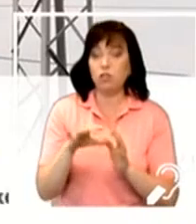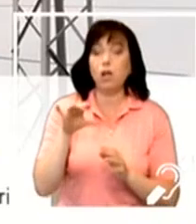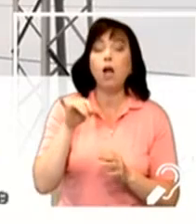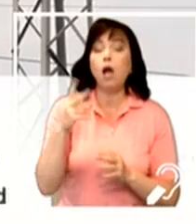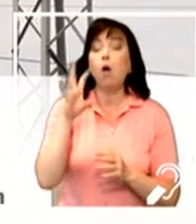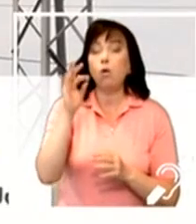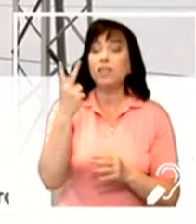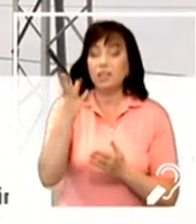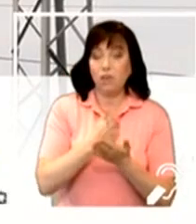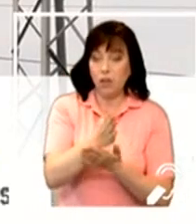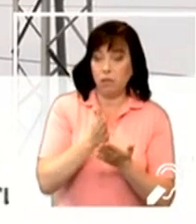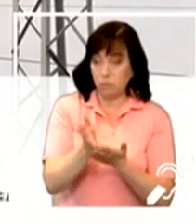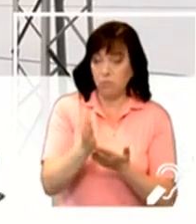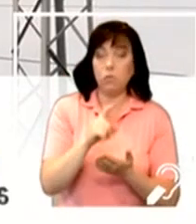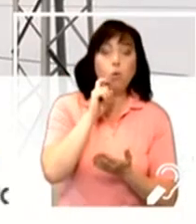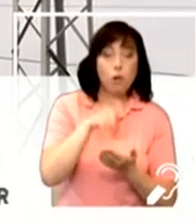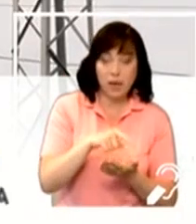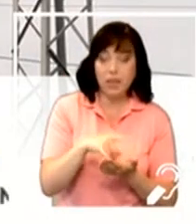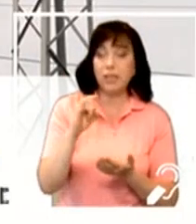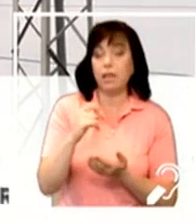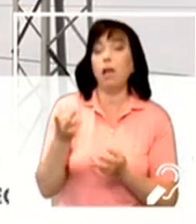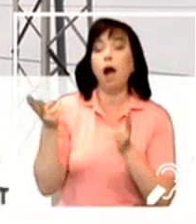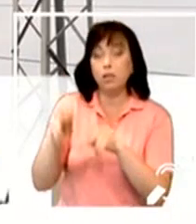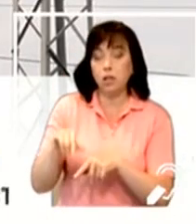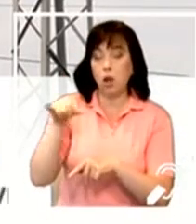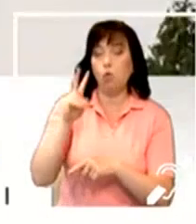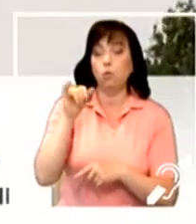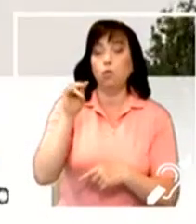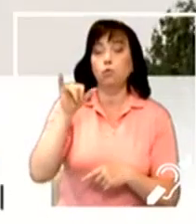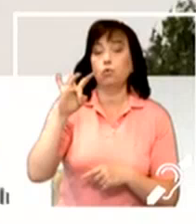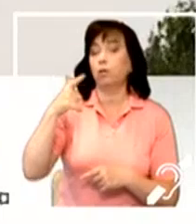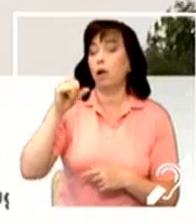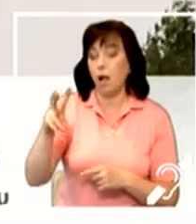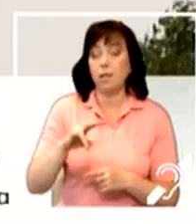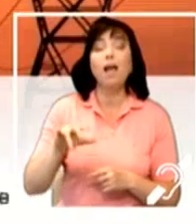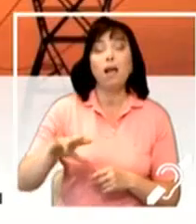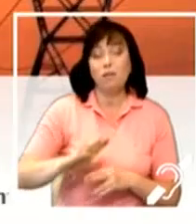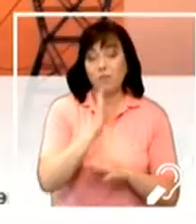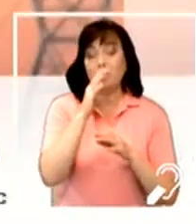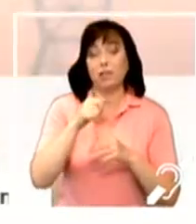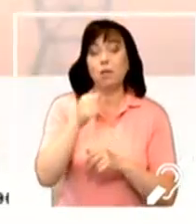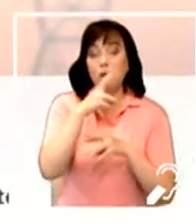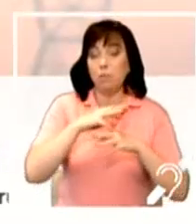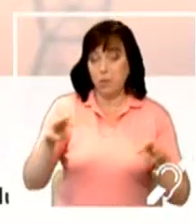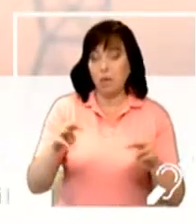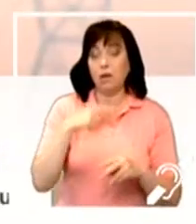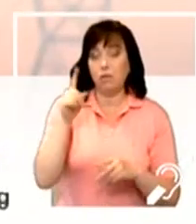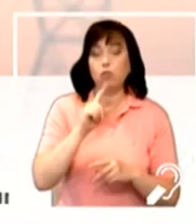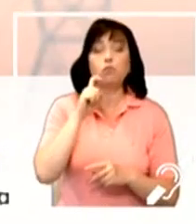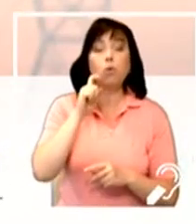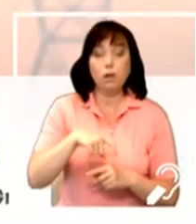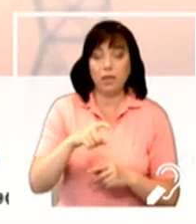la două companii ucrainene și restul de la centrala de la Cuciurgan. Potrivit vicepremierului Andrei Spânu, cu societatea